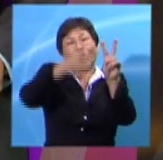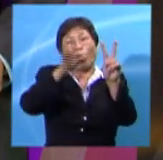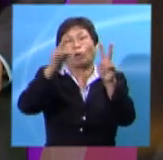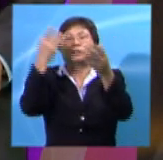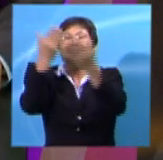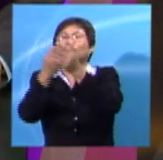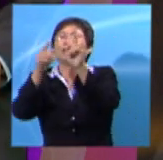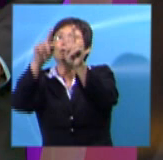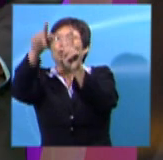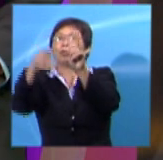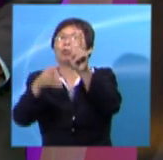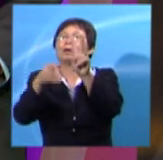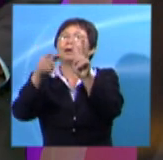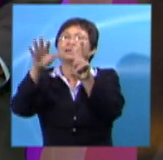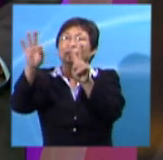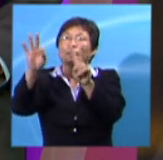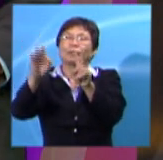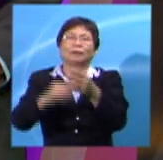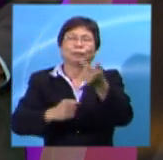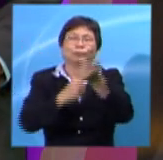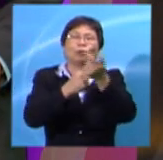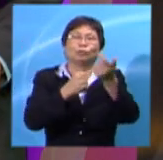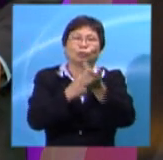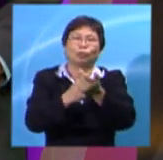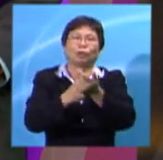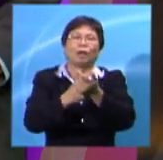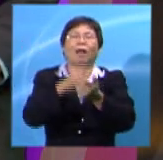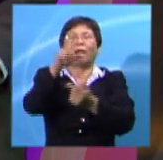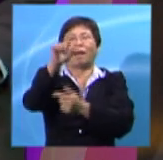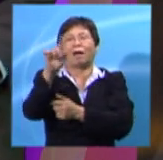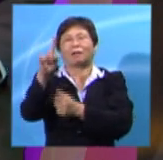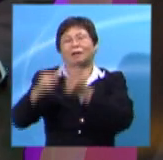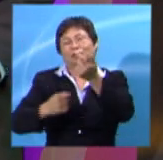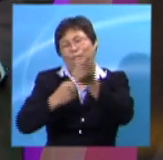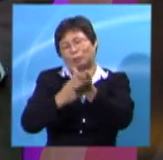ini tajaan disumbangkan oleh lembaga pembangunan Langkawi